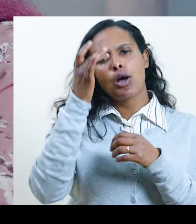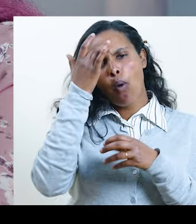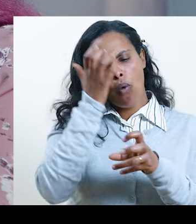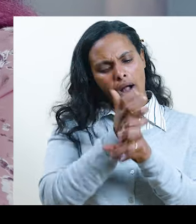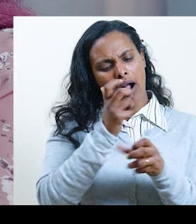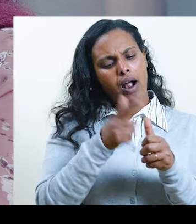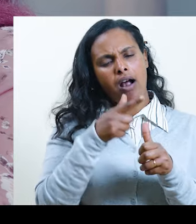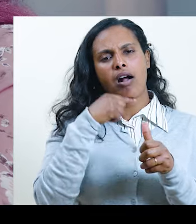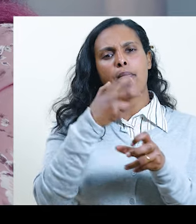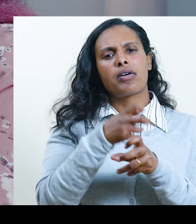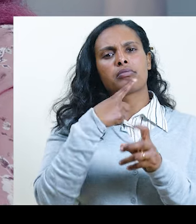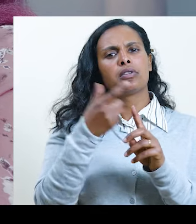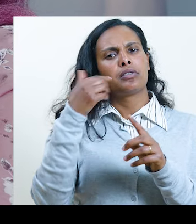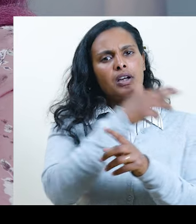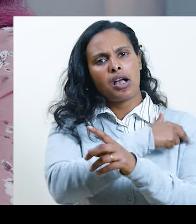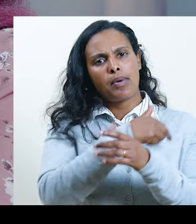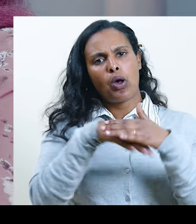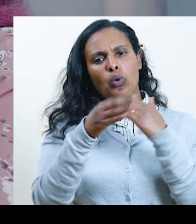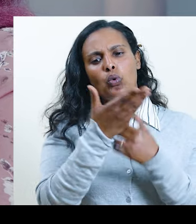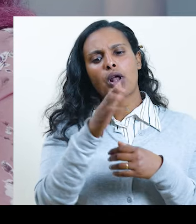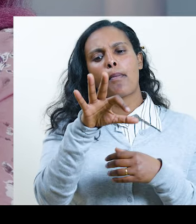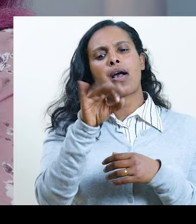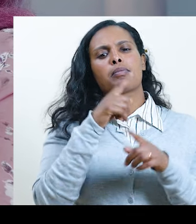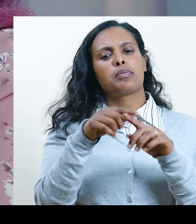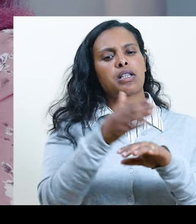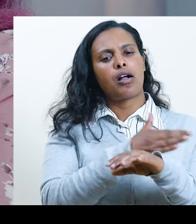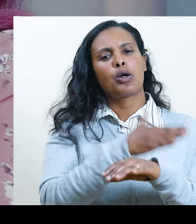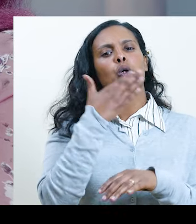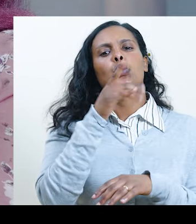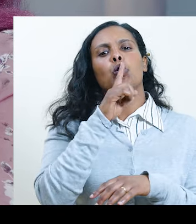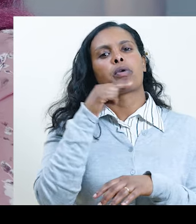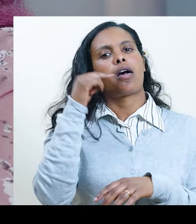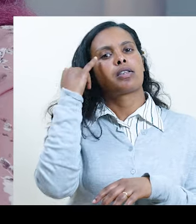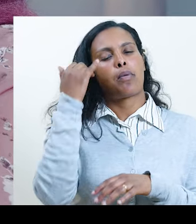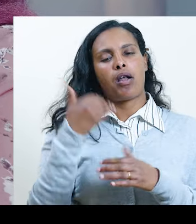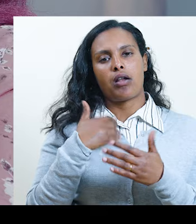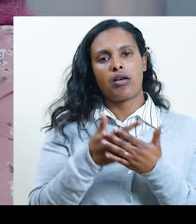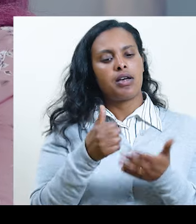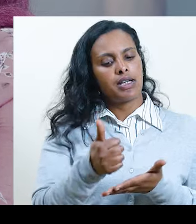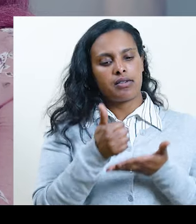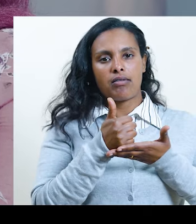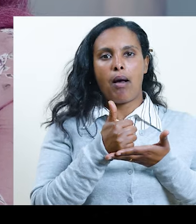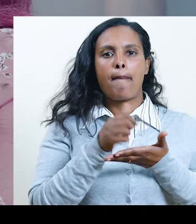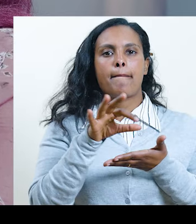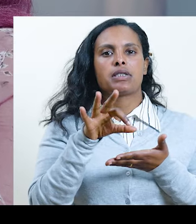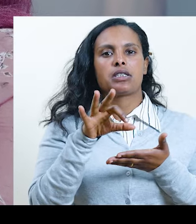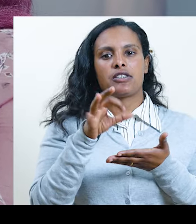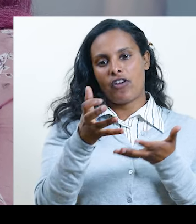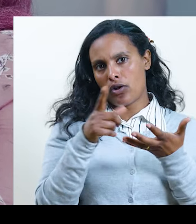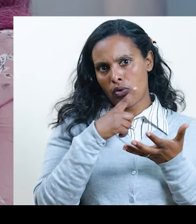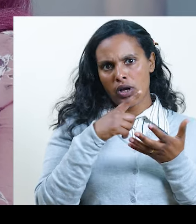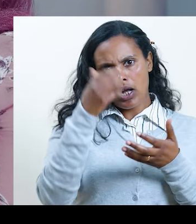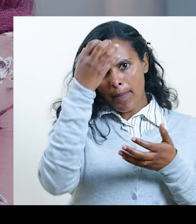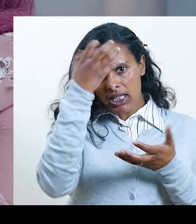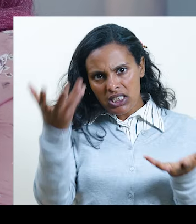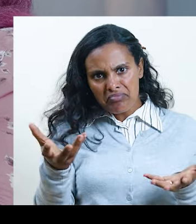ህመሙ ከባድ ነው። የህክምና ጉዳይ ማግኘት ቢችሉ ቢስተካከልላቸው፣ እርዳታ ማግኘት